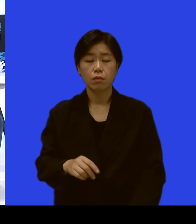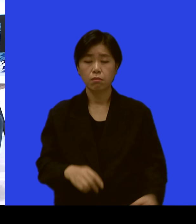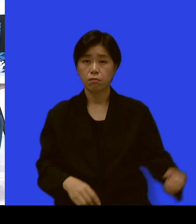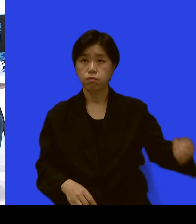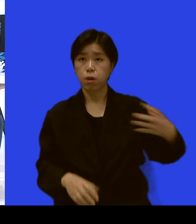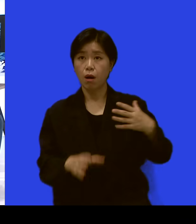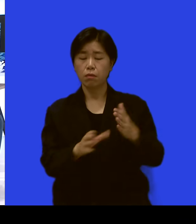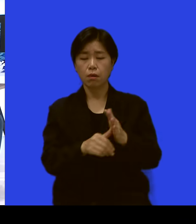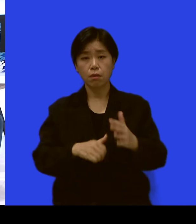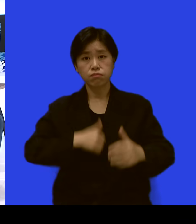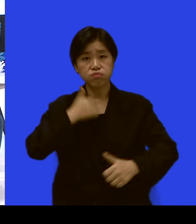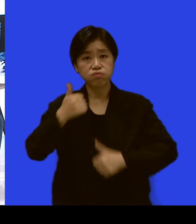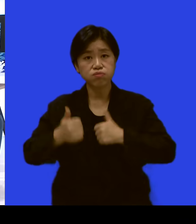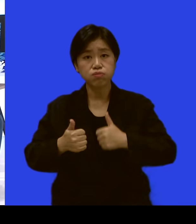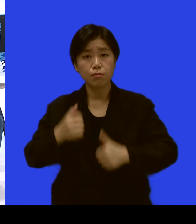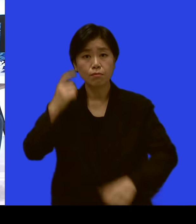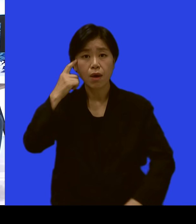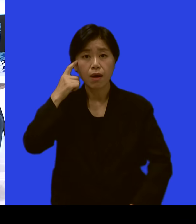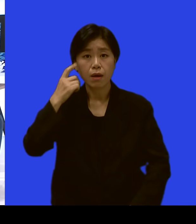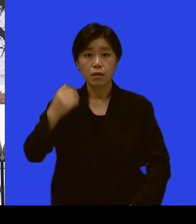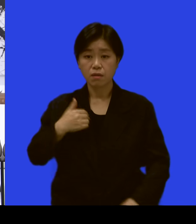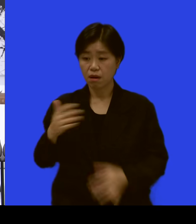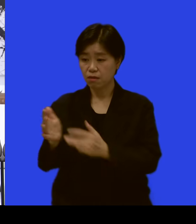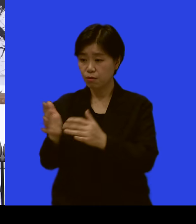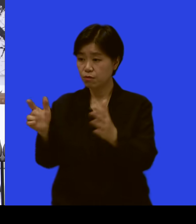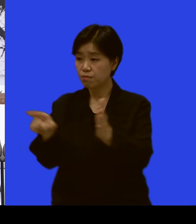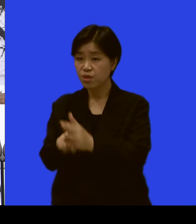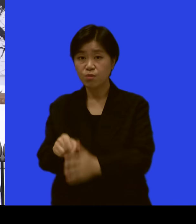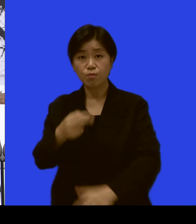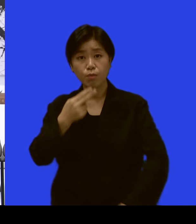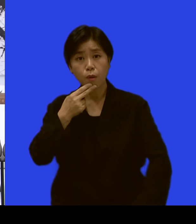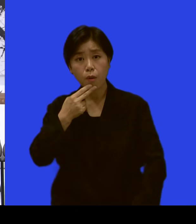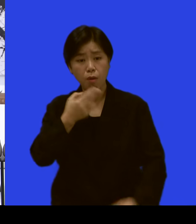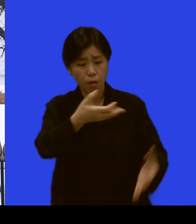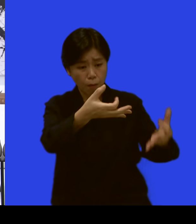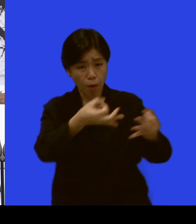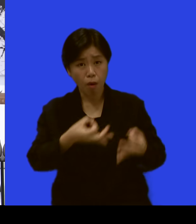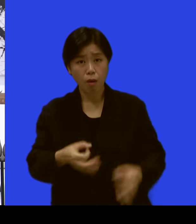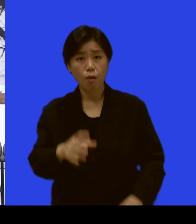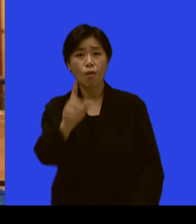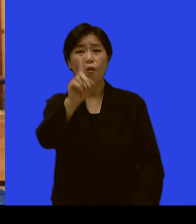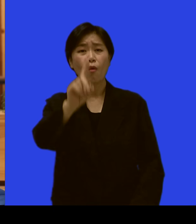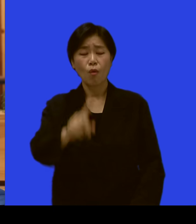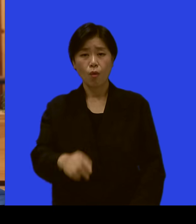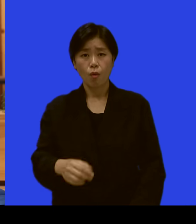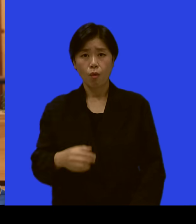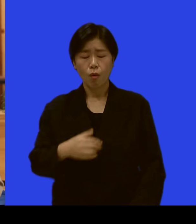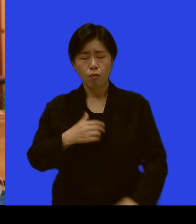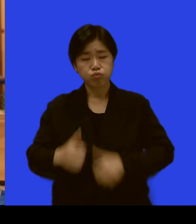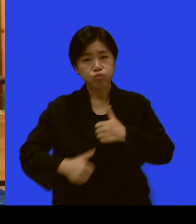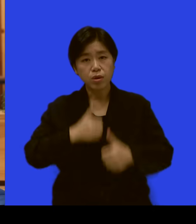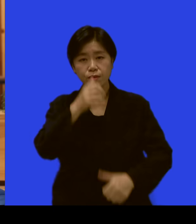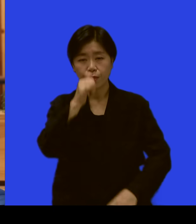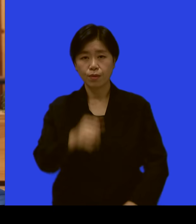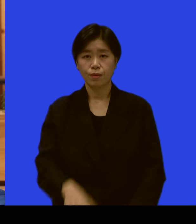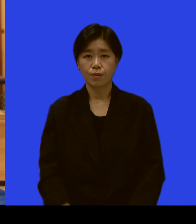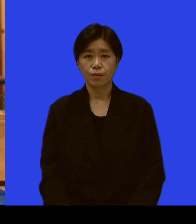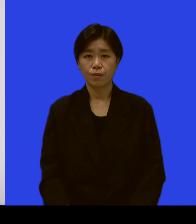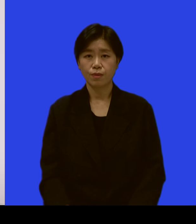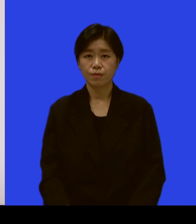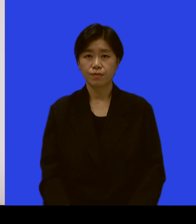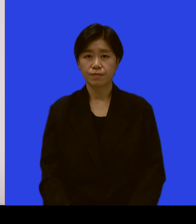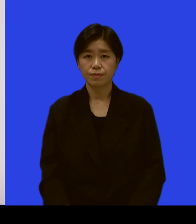날게요, 제가. 내가 예수님 안 믿어가지고 제가 목사님한테 지금 왔습니까? 그렇죠, 그렇죠. 나 뻔한 예수님 대답- 믿으니까 지금 내 조언을 구하러 온 거 아닙니까? 뻔한 대답이죠. 예. 네,